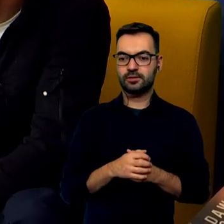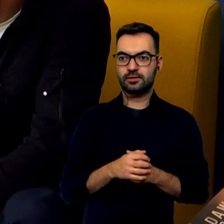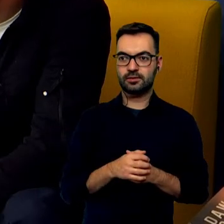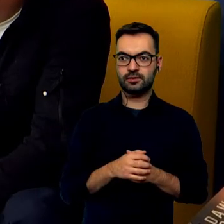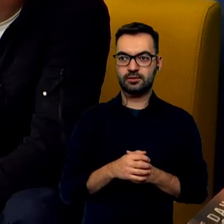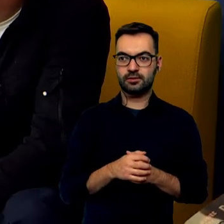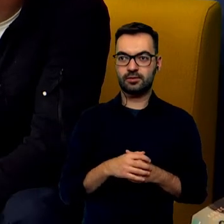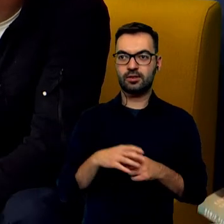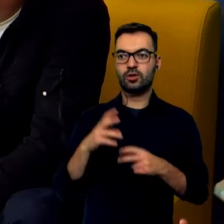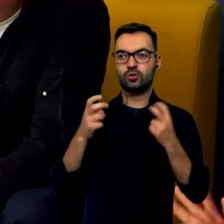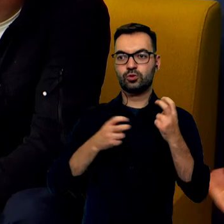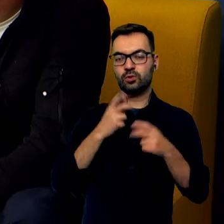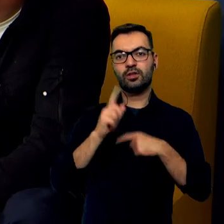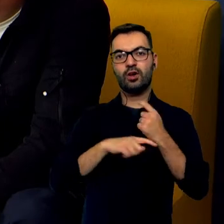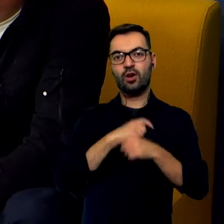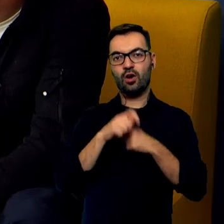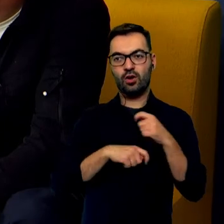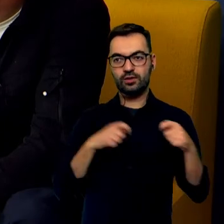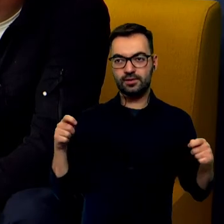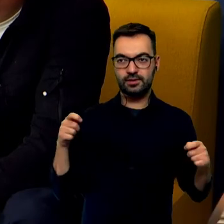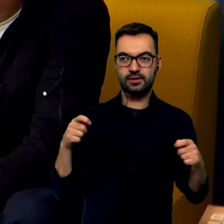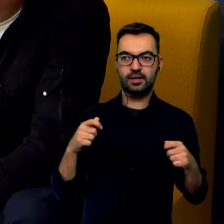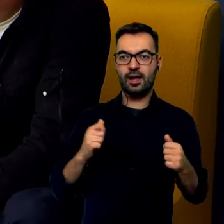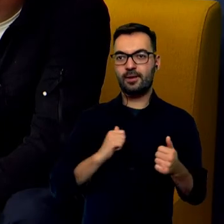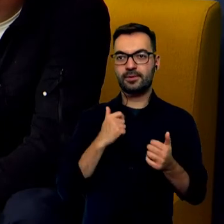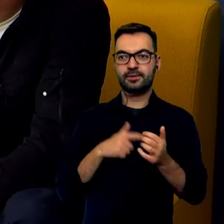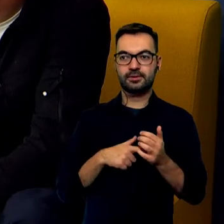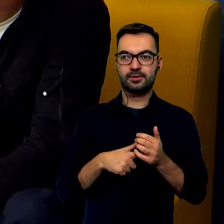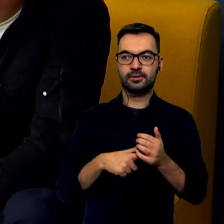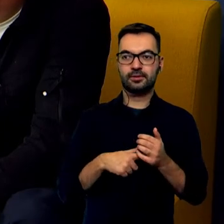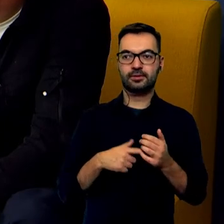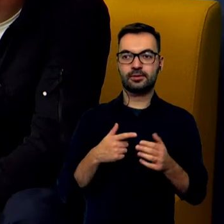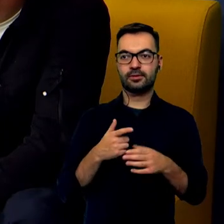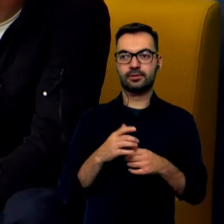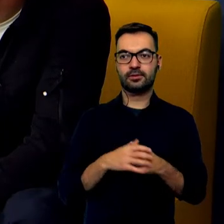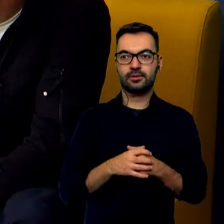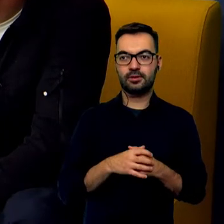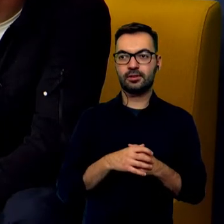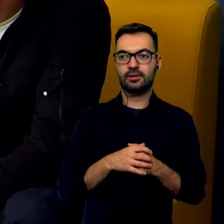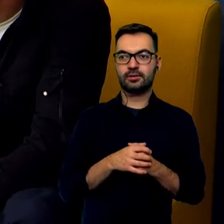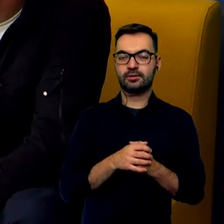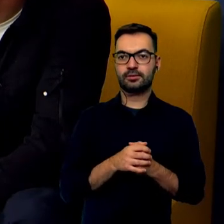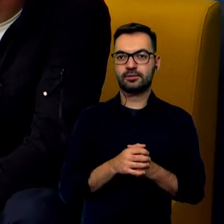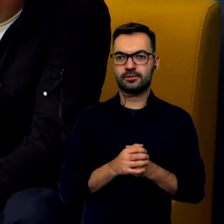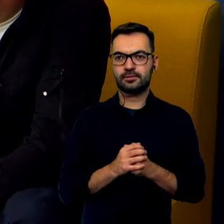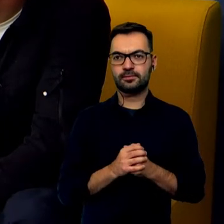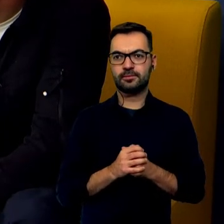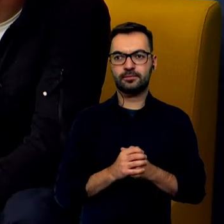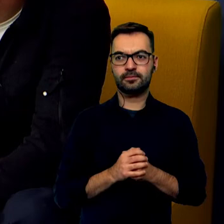nich szukać rozwiązań, mhm. żeby to, co dobre,